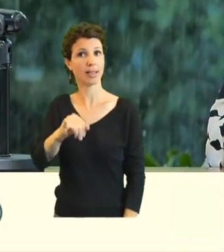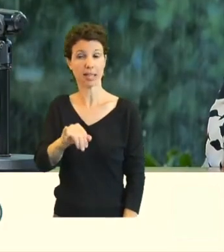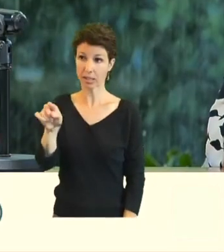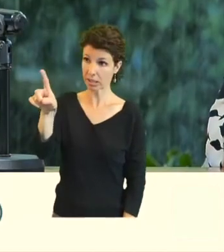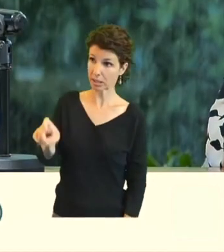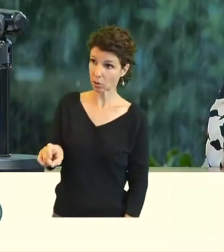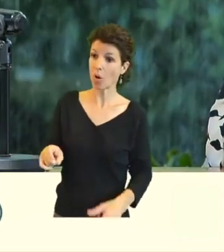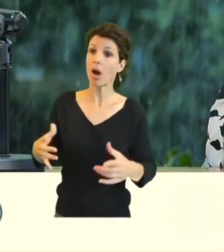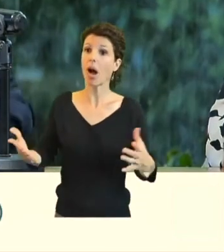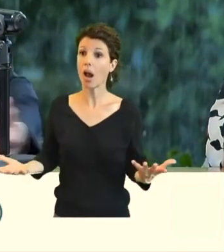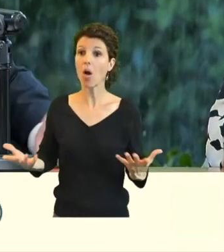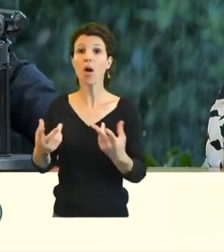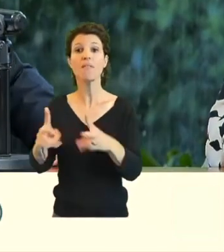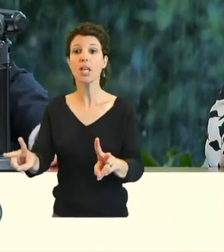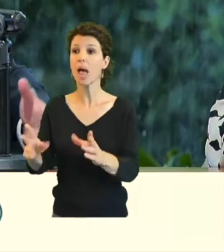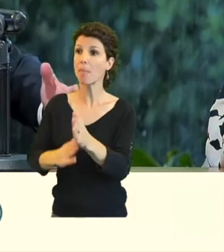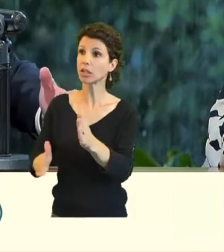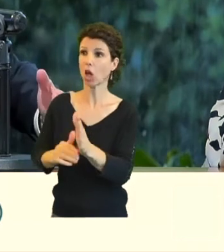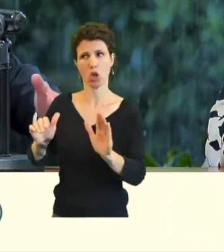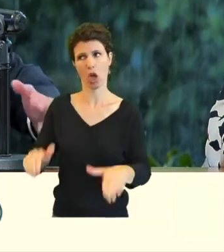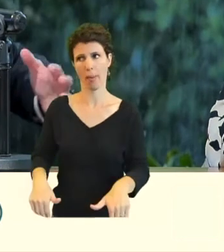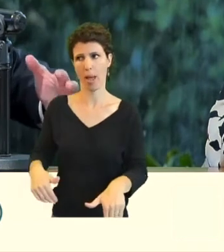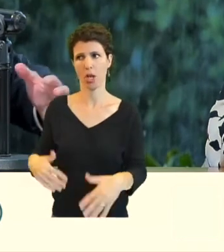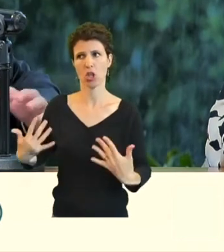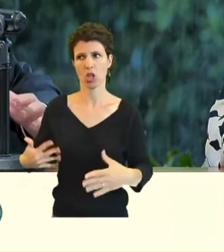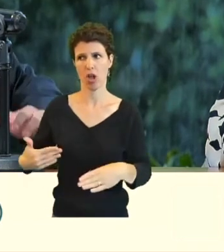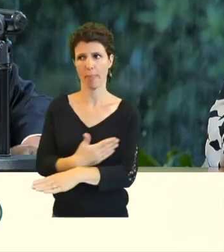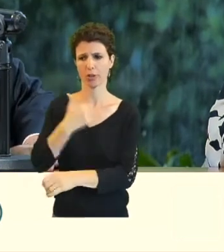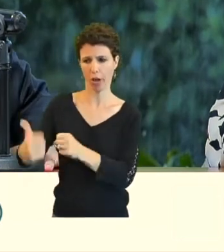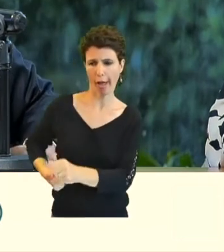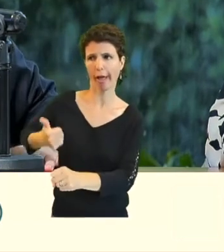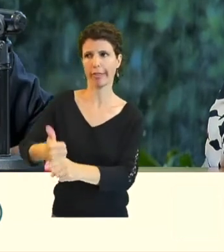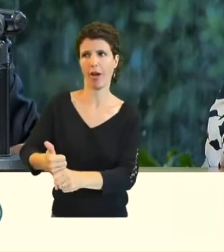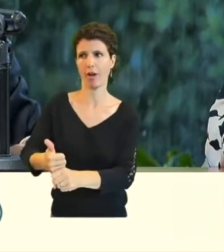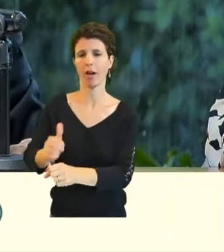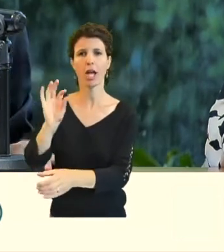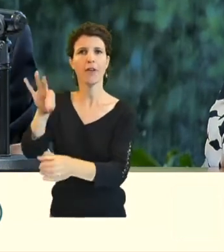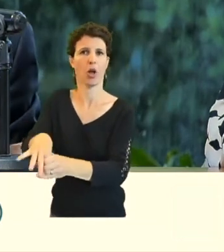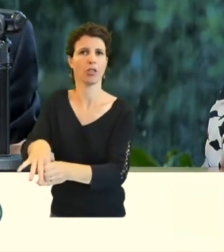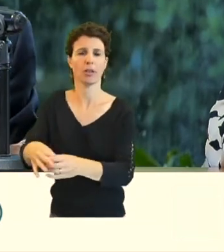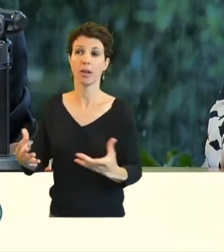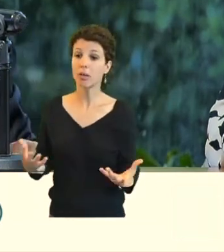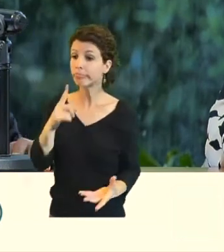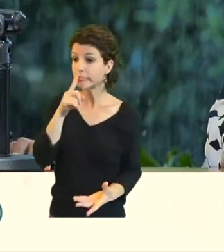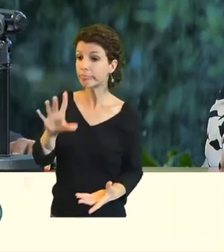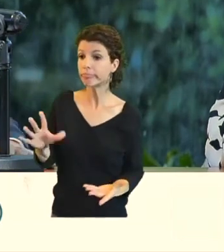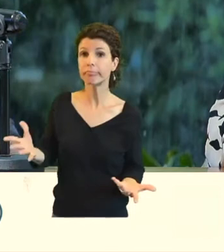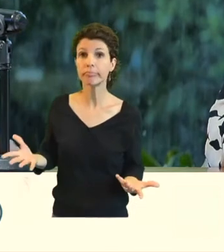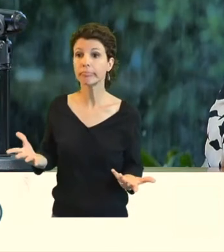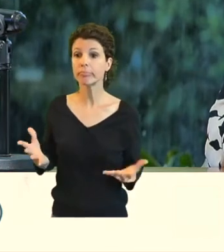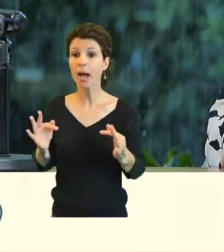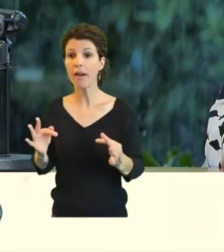la ville de Marseille nouvellement élue depuis un an, quand même. Un an, hein. Un an. Donc, quelle est la position de la ville de Marseille pour